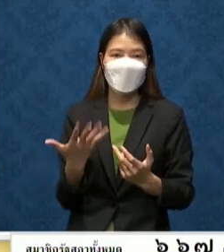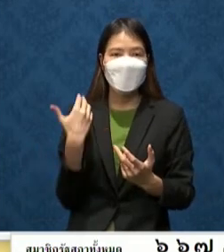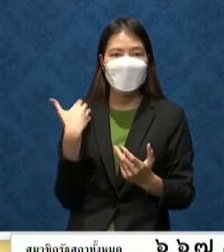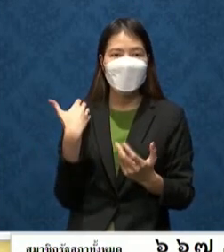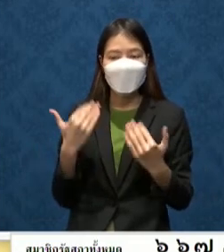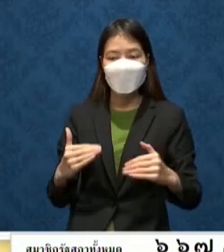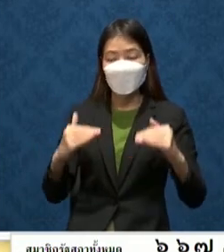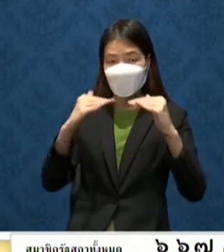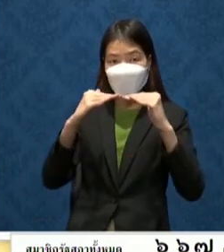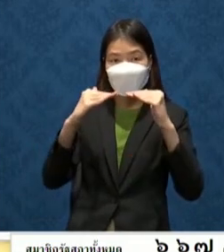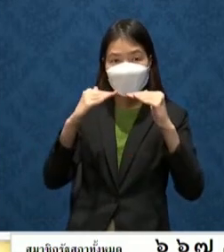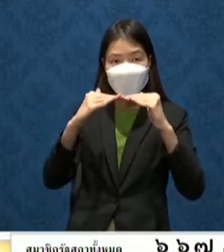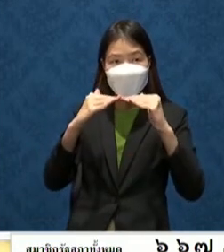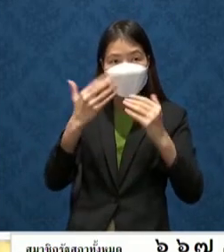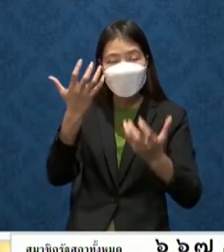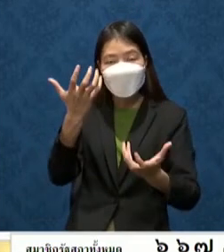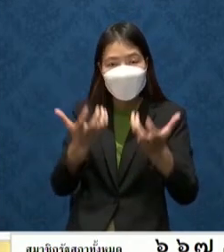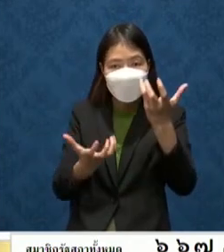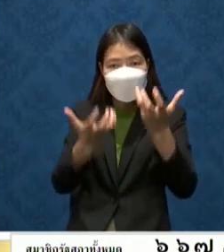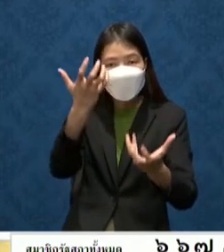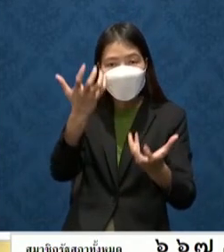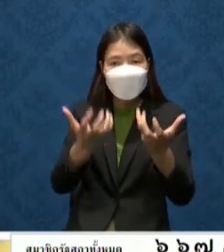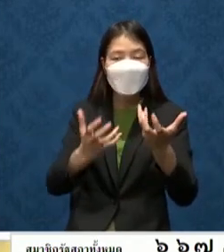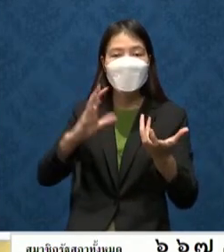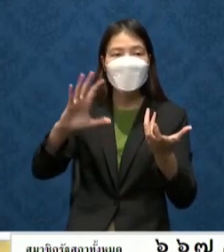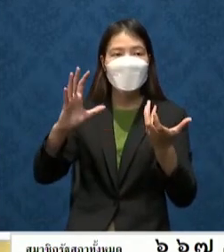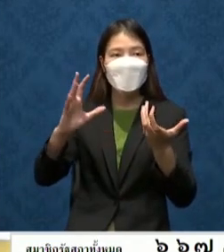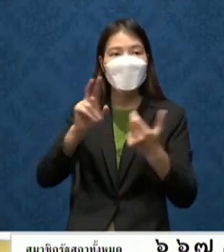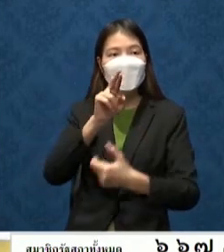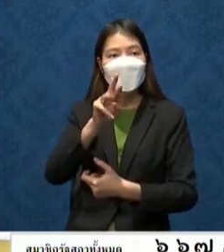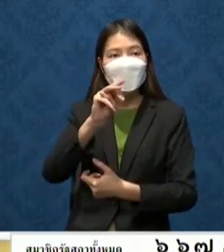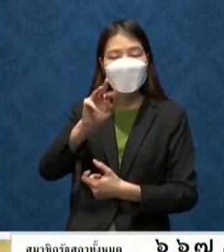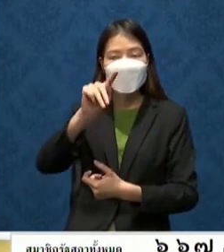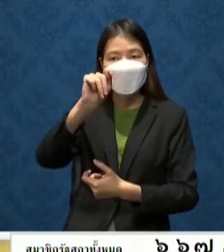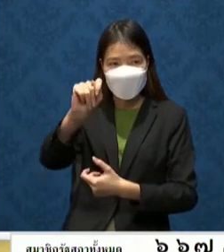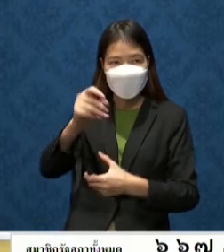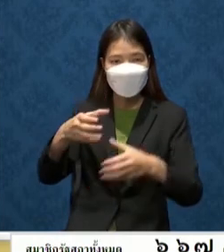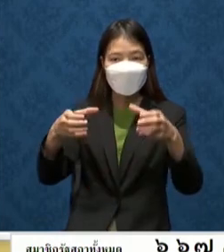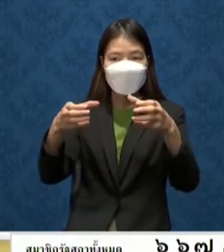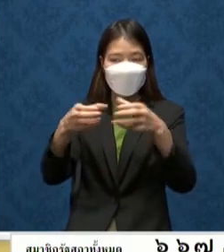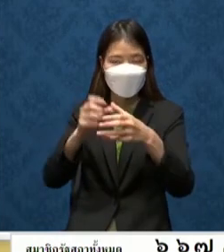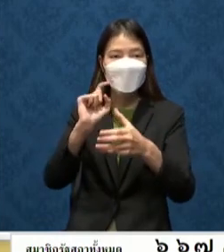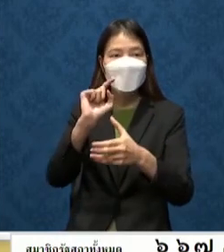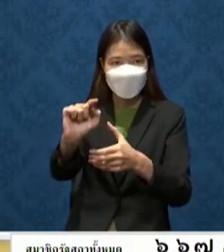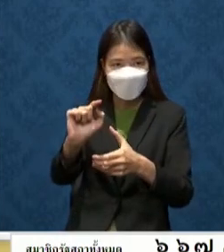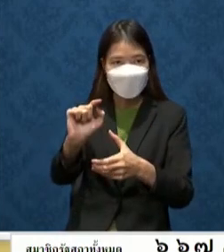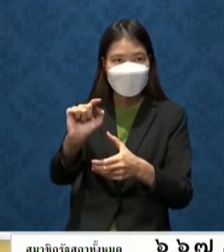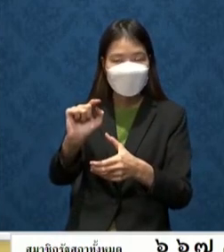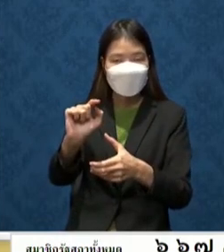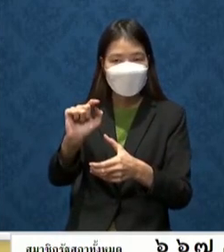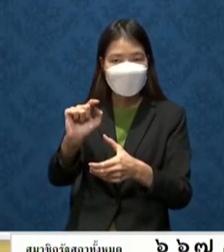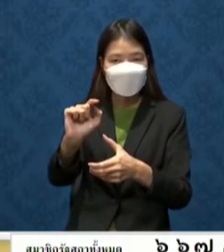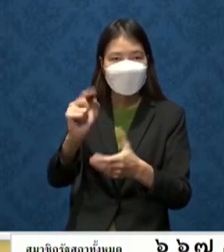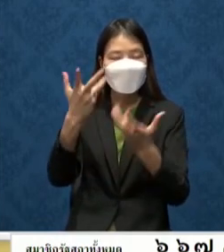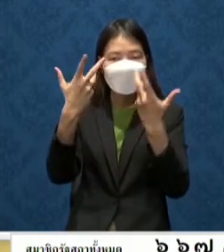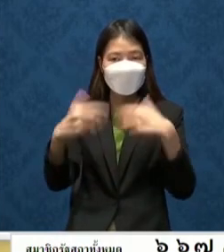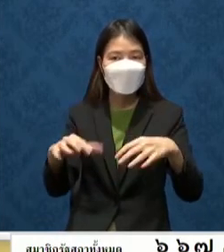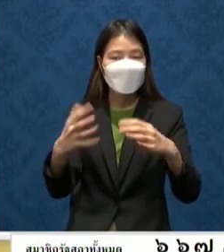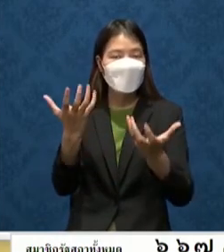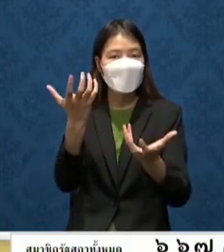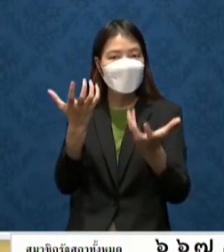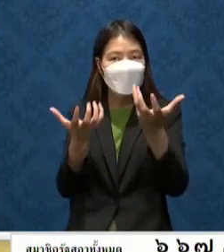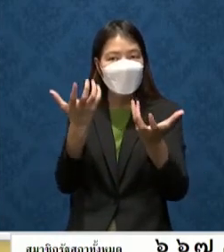เป็ทํ Royal Groupี้ด้นะคะท่ประทาน อึมาจากว่านดนตีชุดนี้มาจากการเลือกตั้ง 25